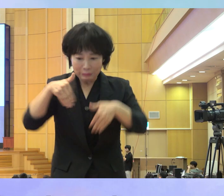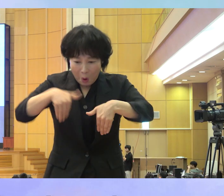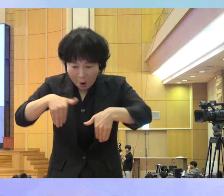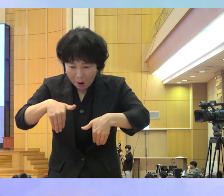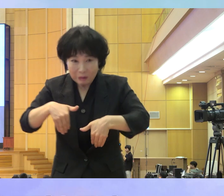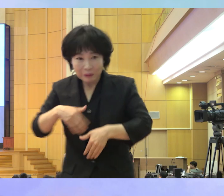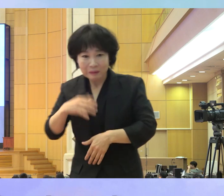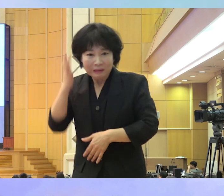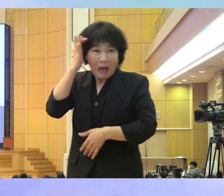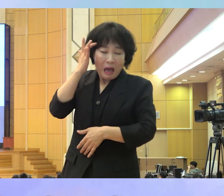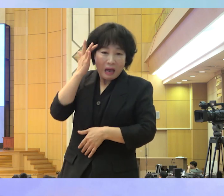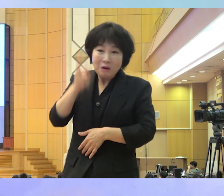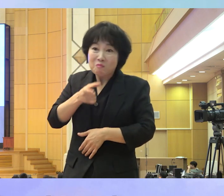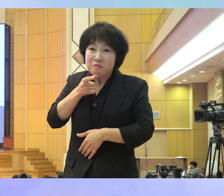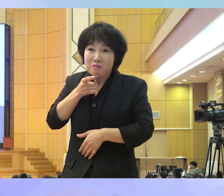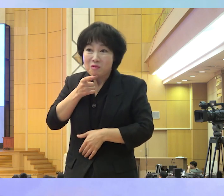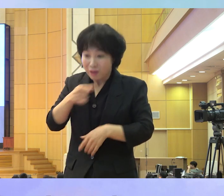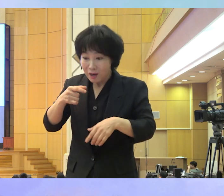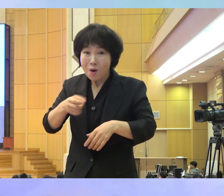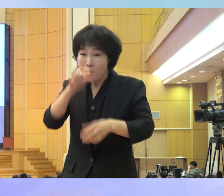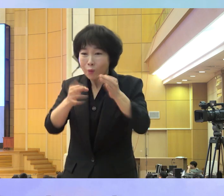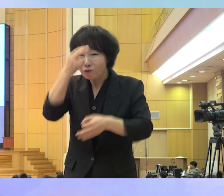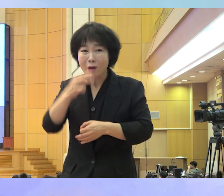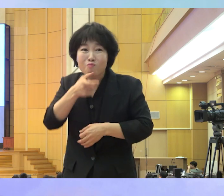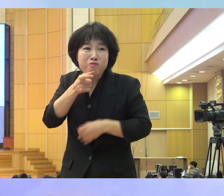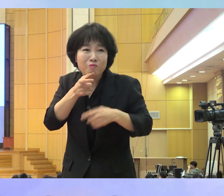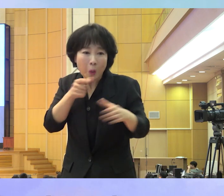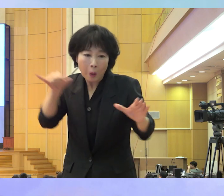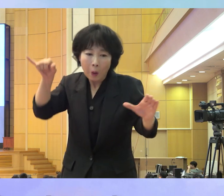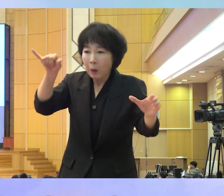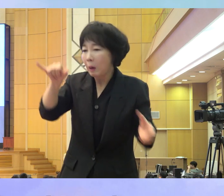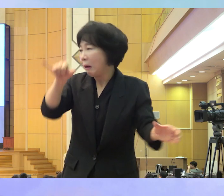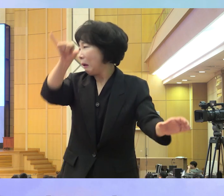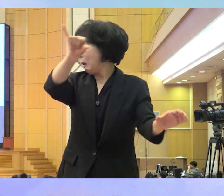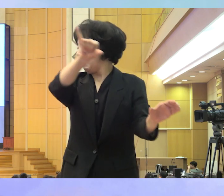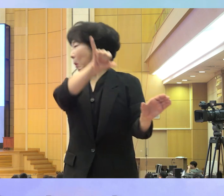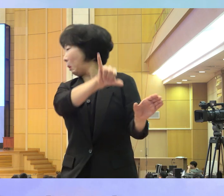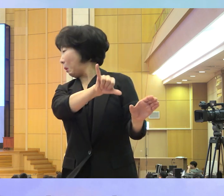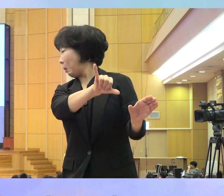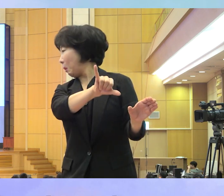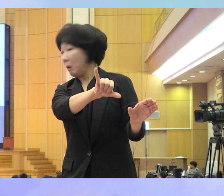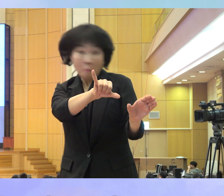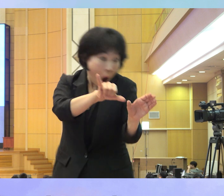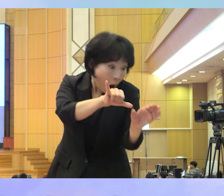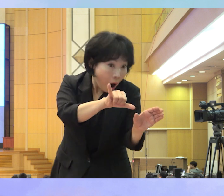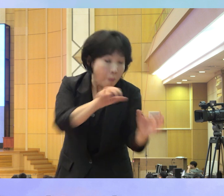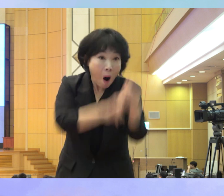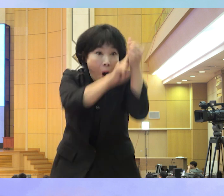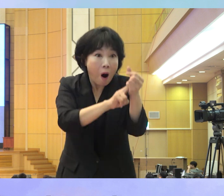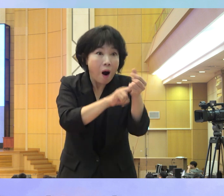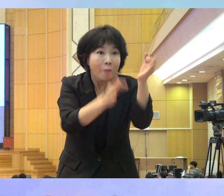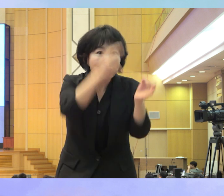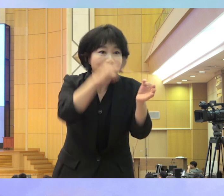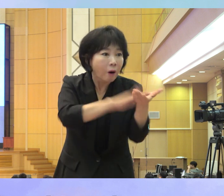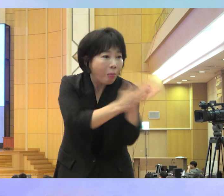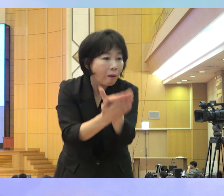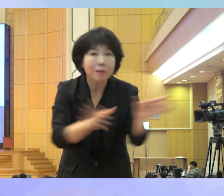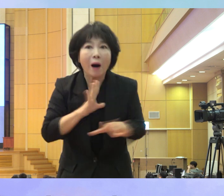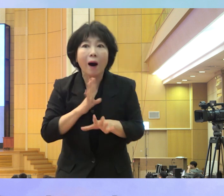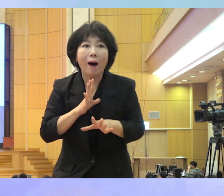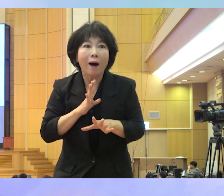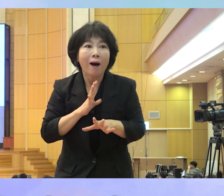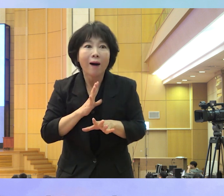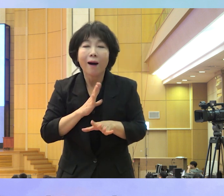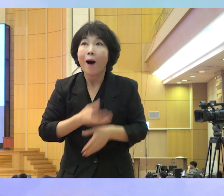꼭지에서 그냥 잔에다가 따로 주면 막 포도주가 되는 거예요. 그래서 모든 연회장의 손님들이